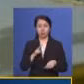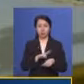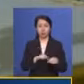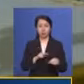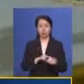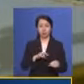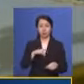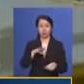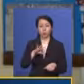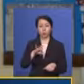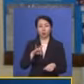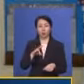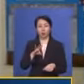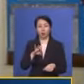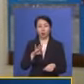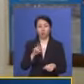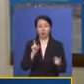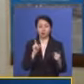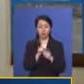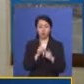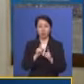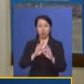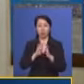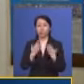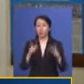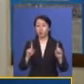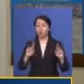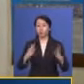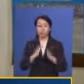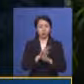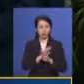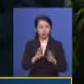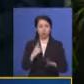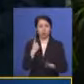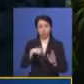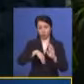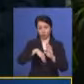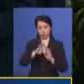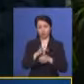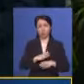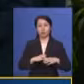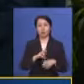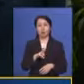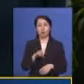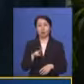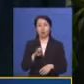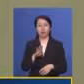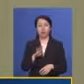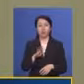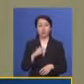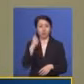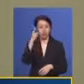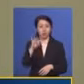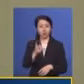полиции Марата Тулебаева. Встреча состоялась в стенах музея не случайно, ведь он является одним из лучших в системе МВД. Знание